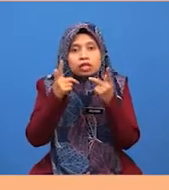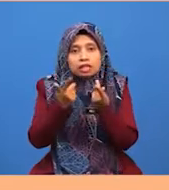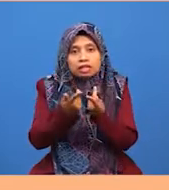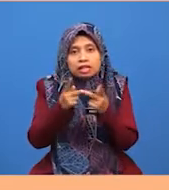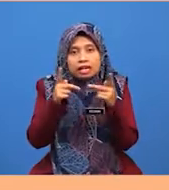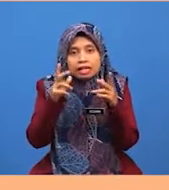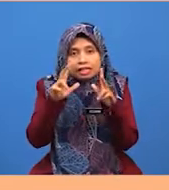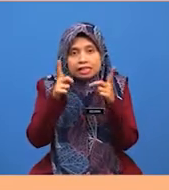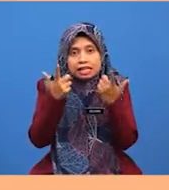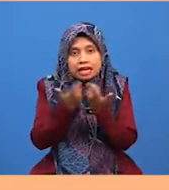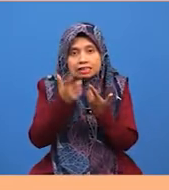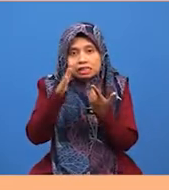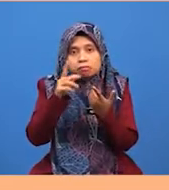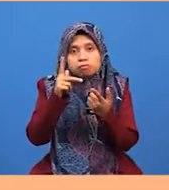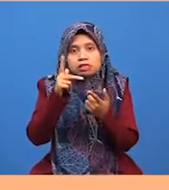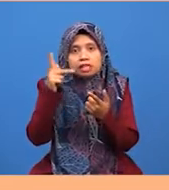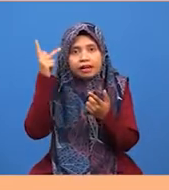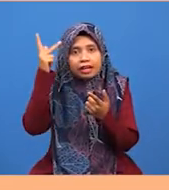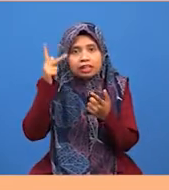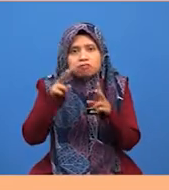kreatif, sangat peramah.